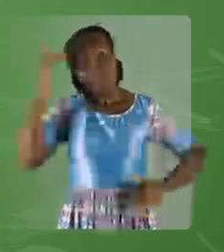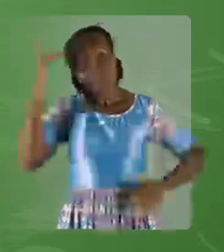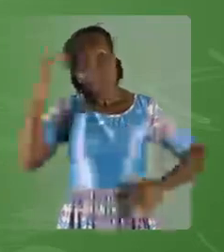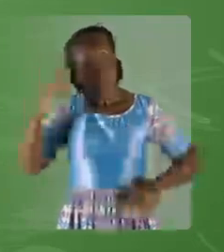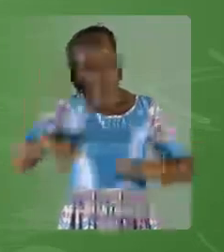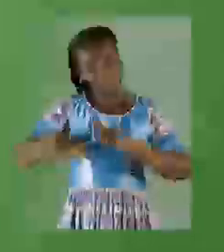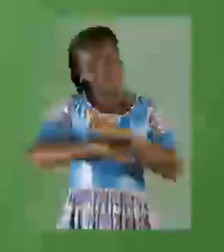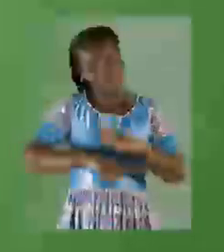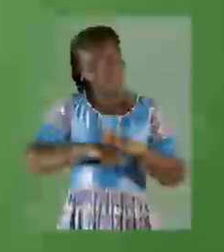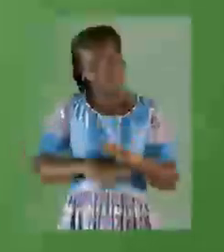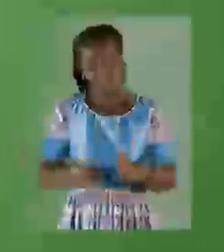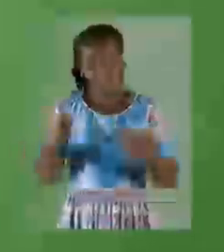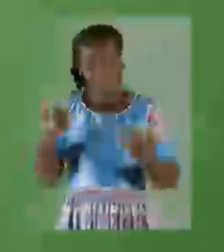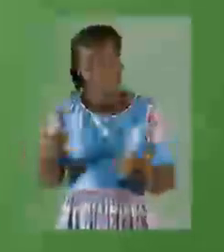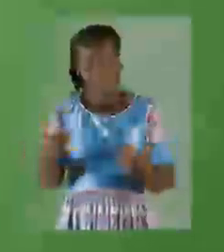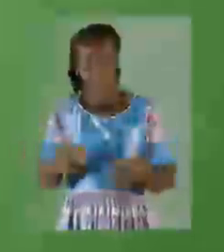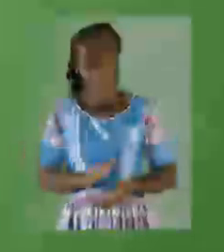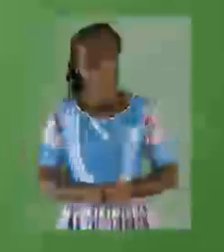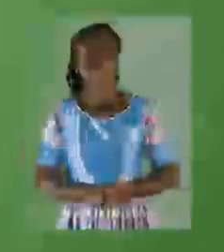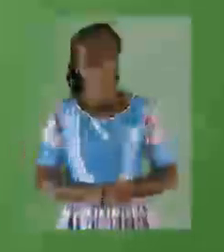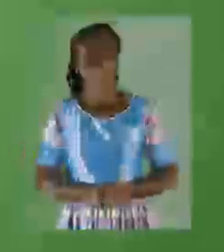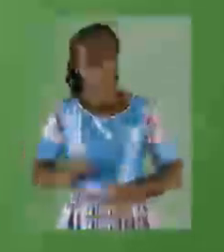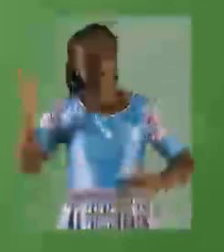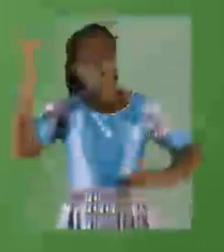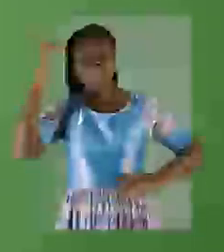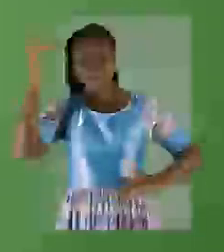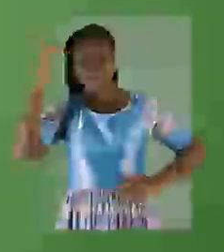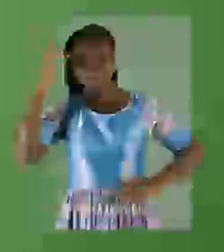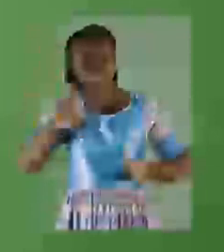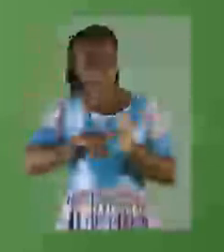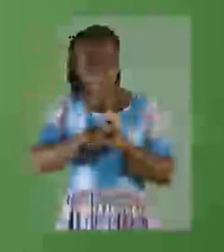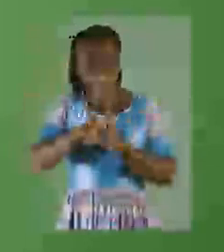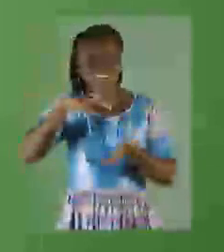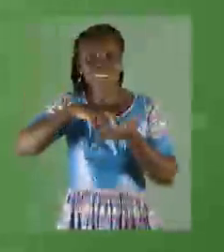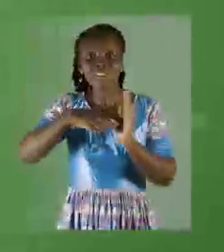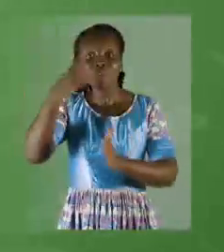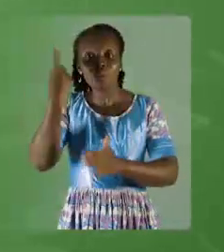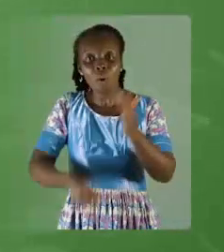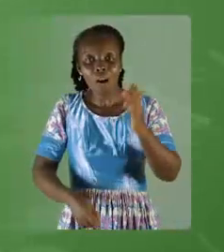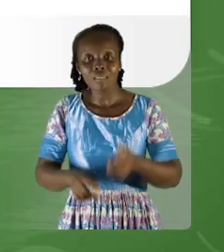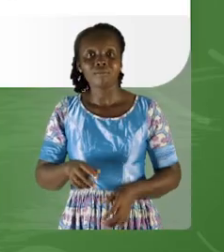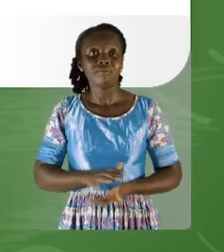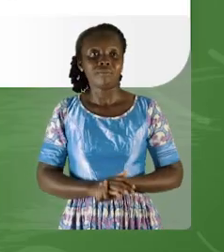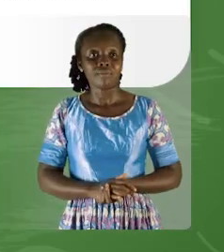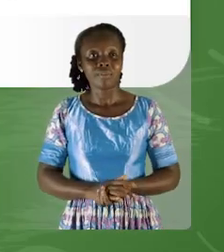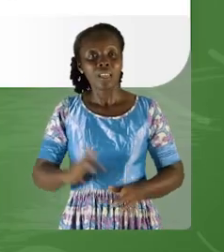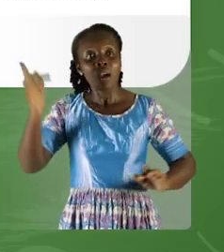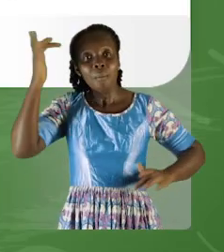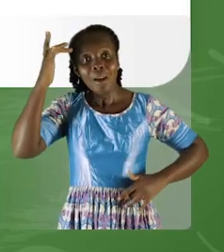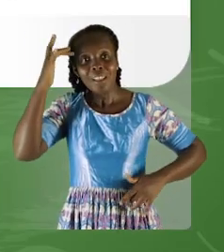des maladies endémiques, nous passons à la définition des maladies parasitaires. Les